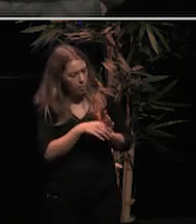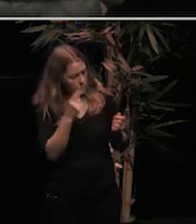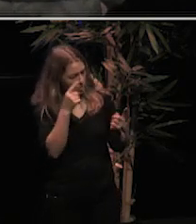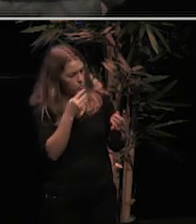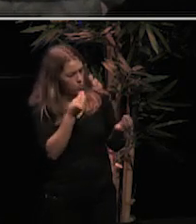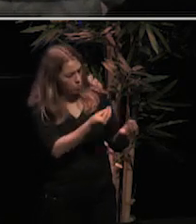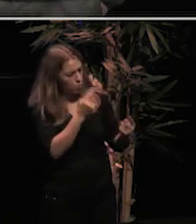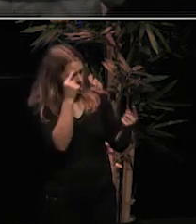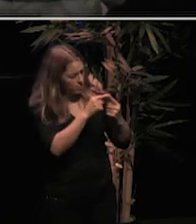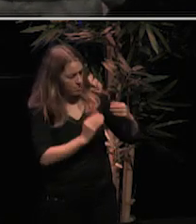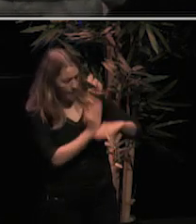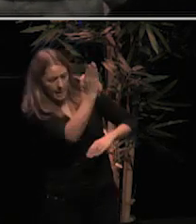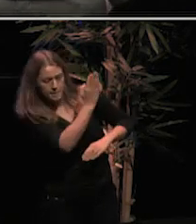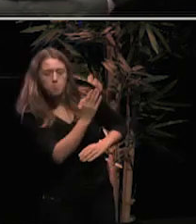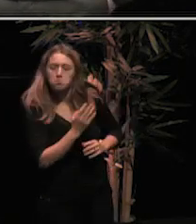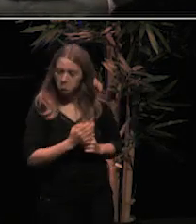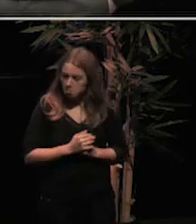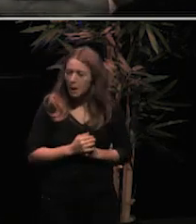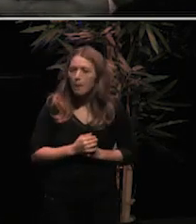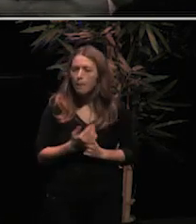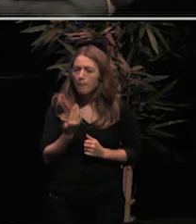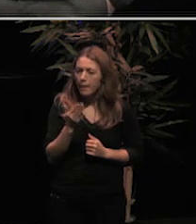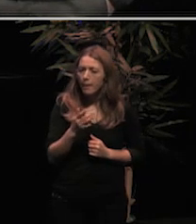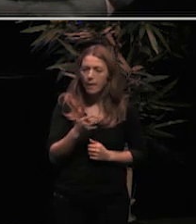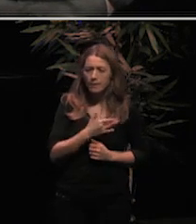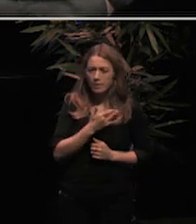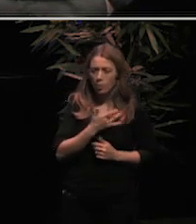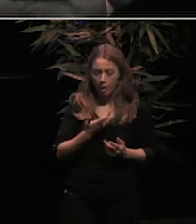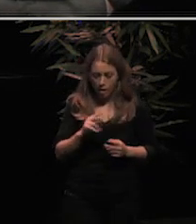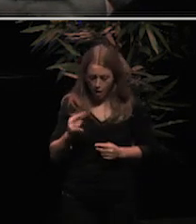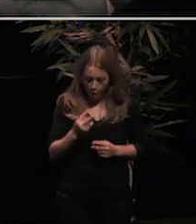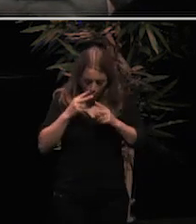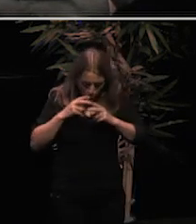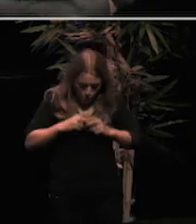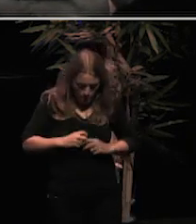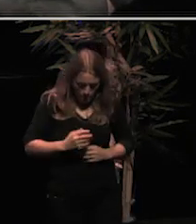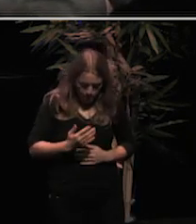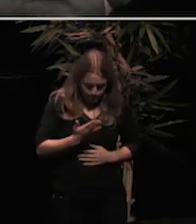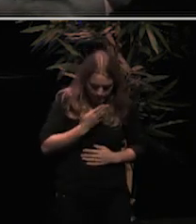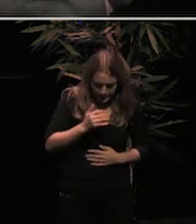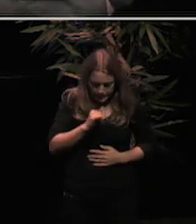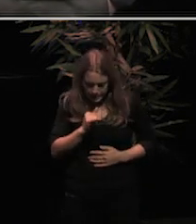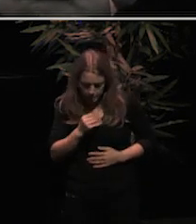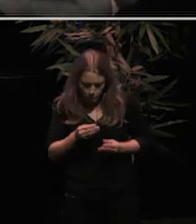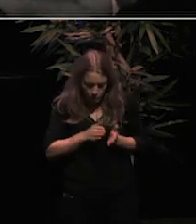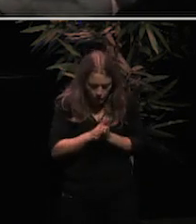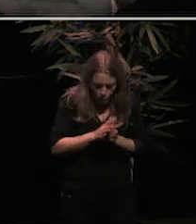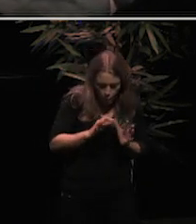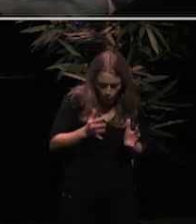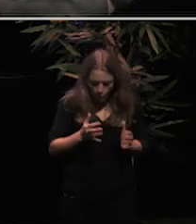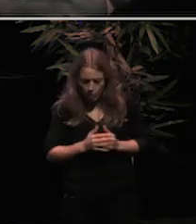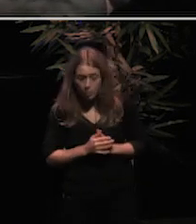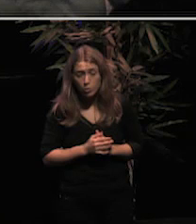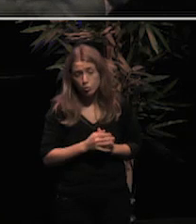Et ce qui est important, c'est de voir qu'il y a une recherche, et vraiment une recherche de soi. Et avec cette motivation, et en tout cas à la base de